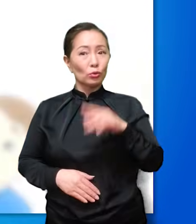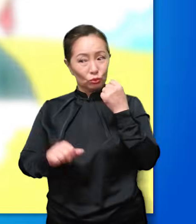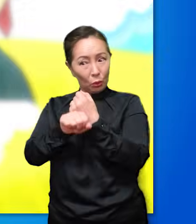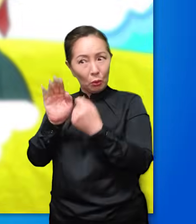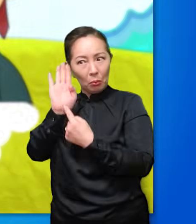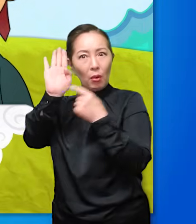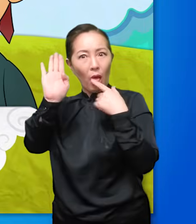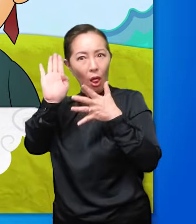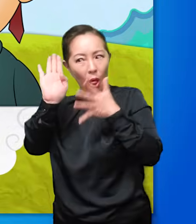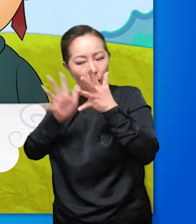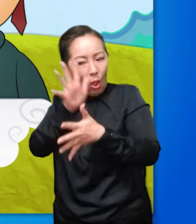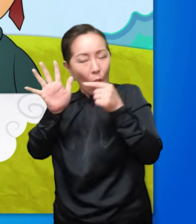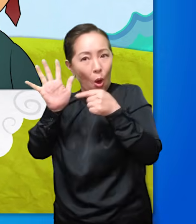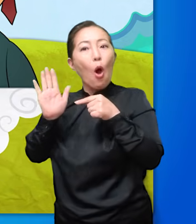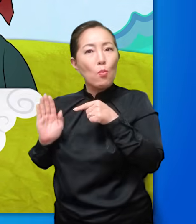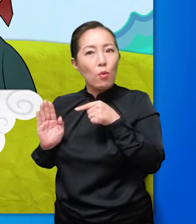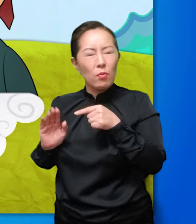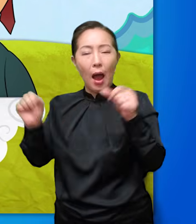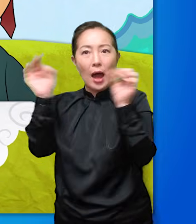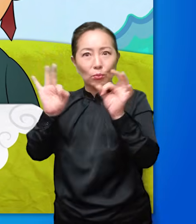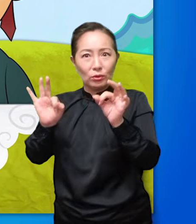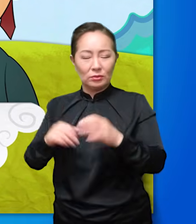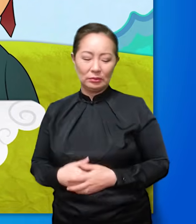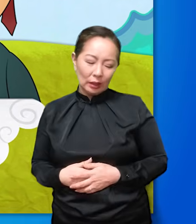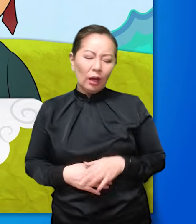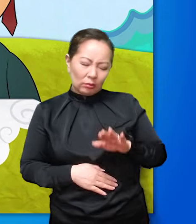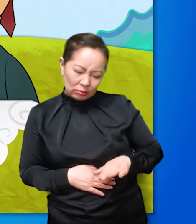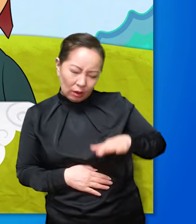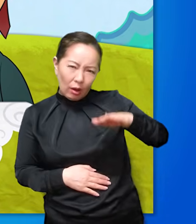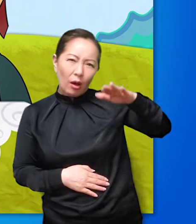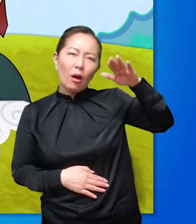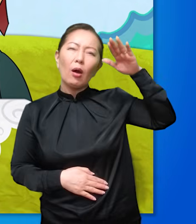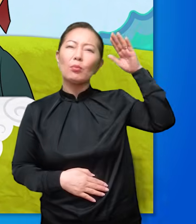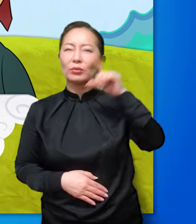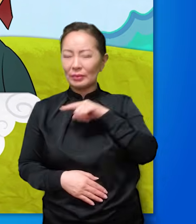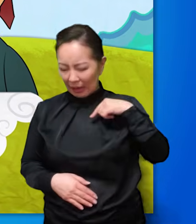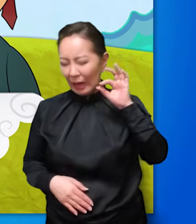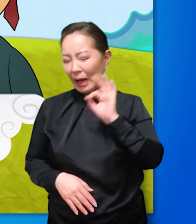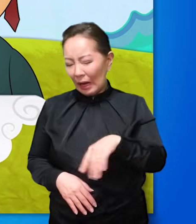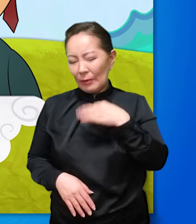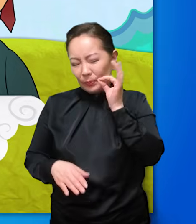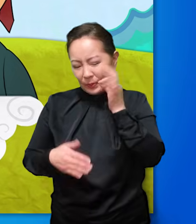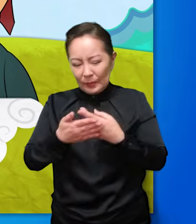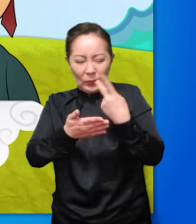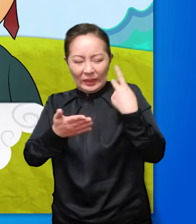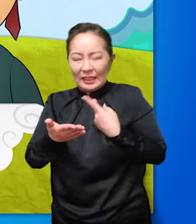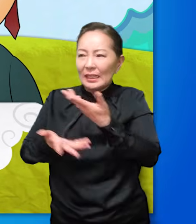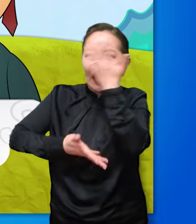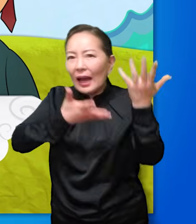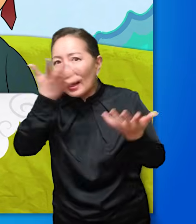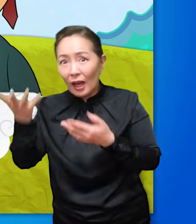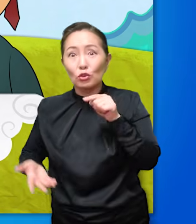Тэр гэрэлт чулуу ингэж хэлчихэд алга болсон юм. Түүнээс хойш ах нь дээд үлгэр гэдэг зүйлийг хайж эхэлсэн юм